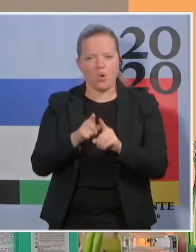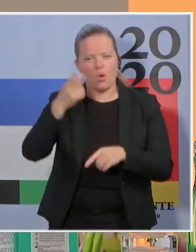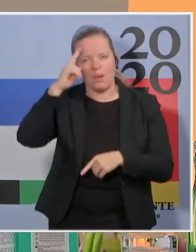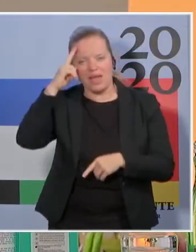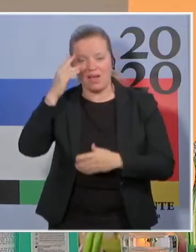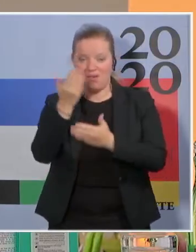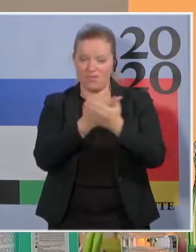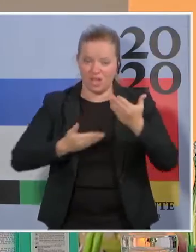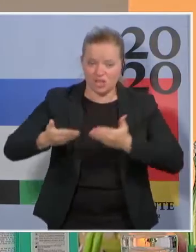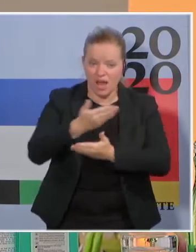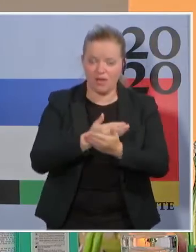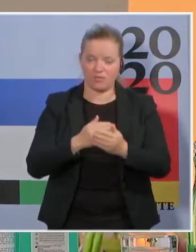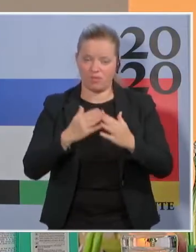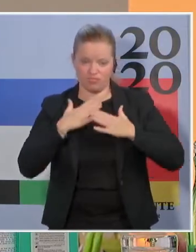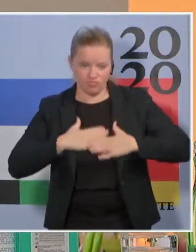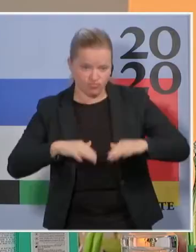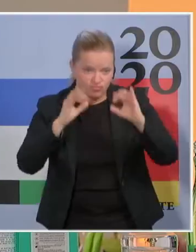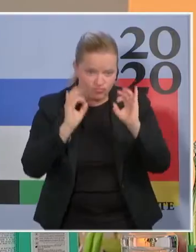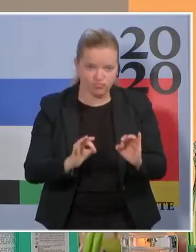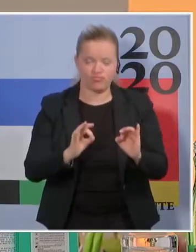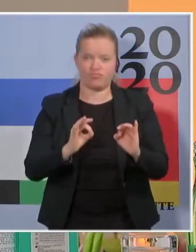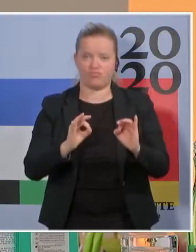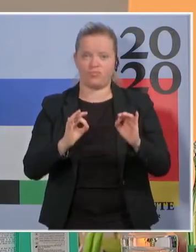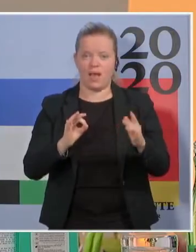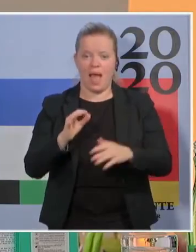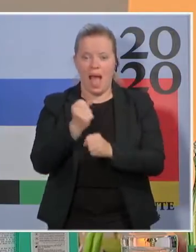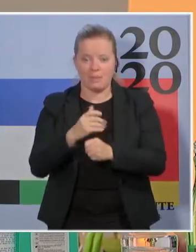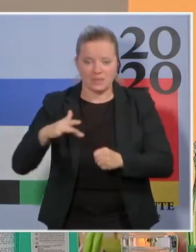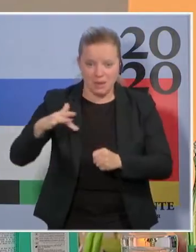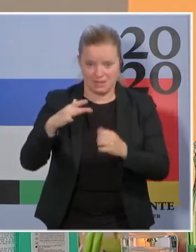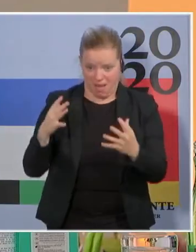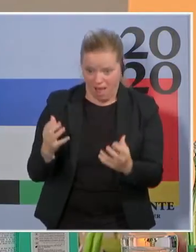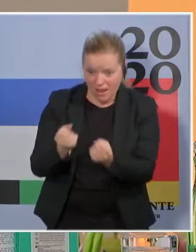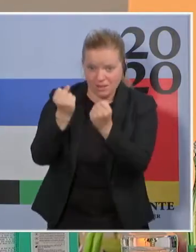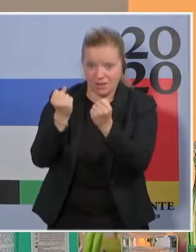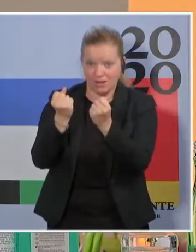der Wirtschaft, die Erhaltung unserer Arbeitsplätze noch zumutbar?